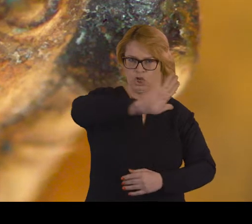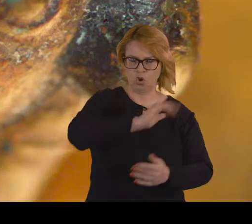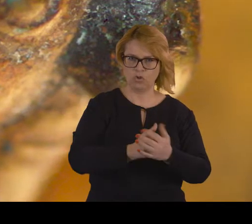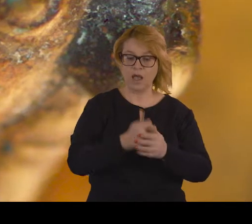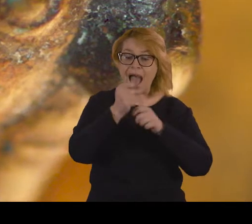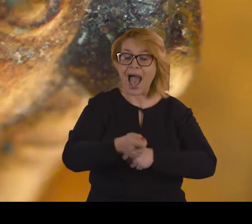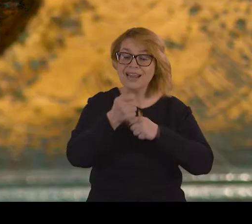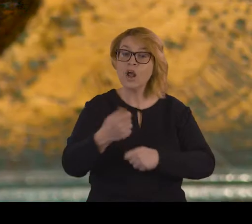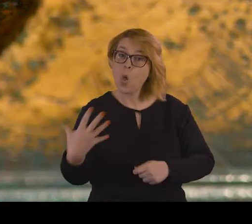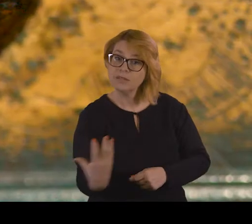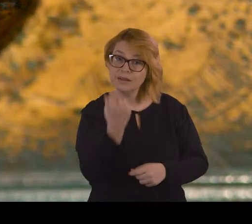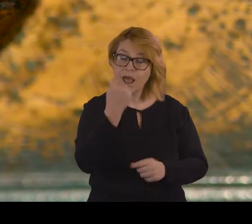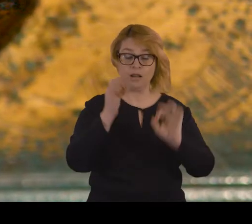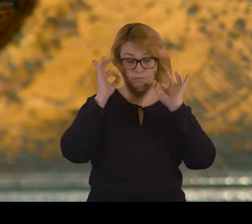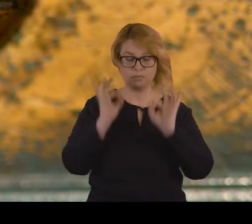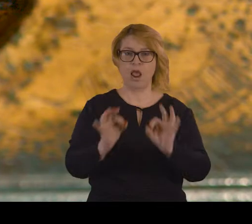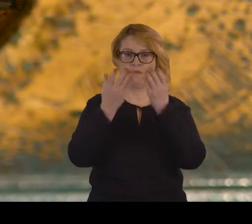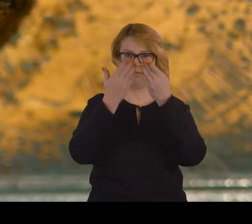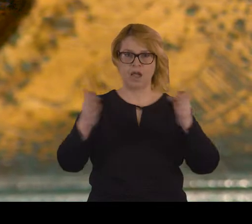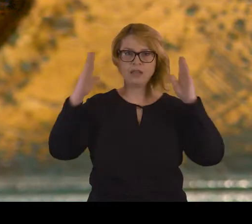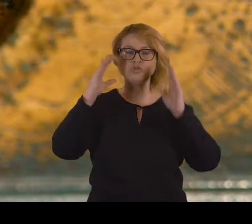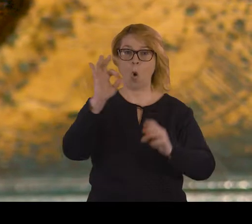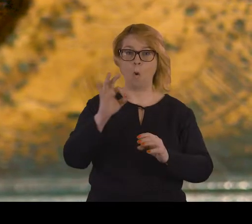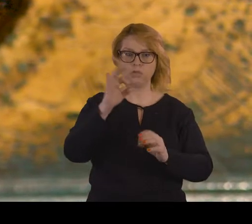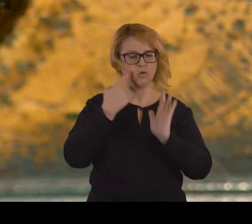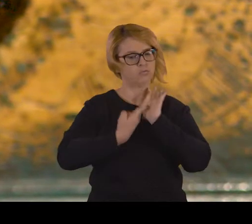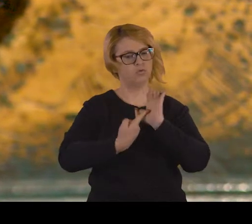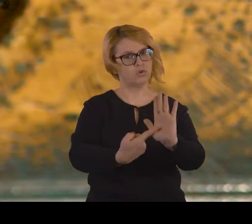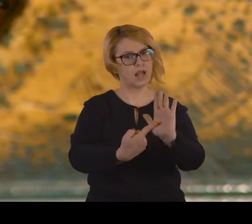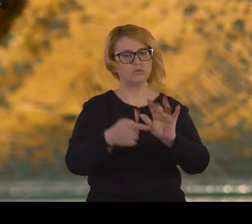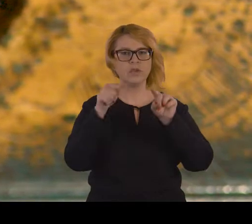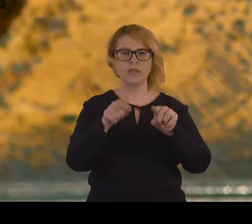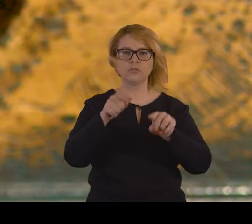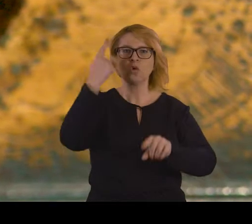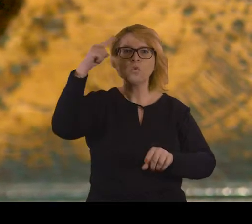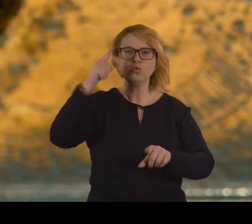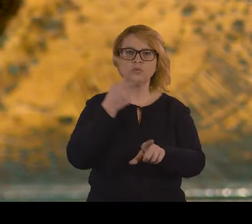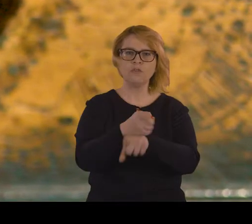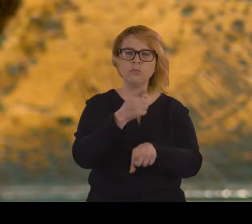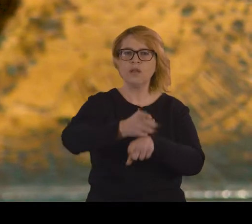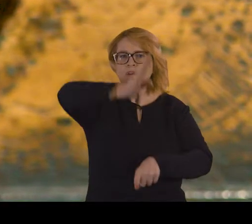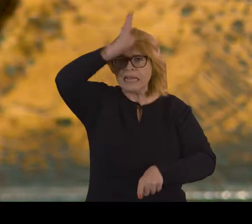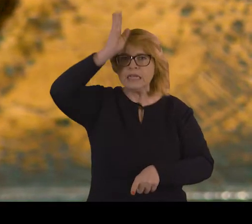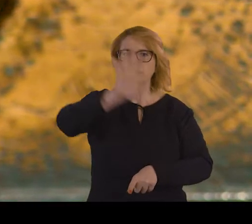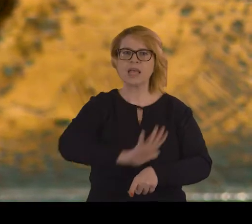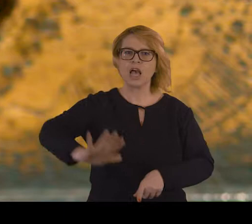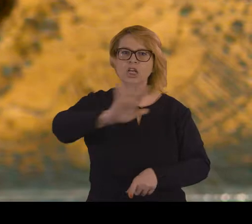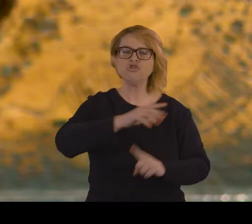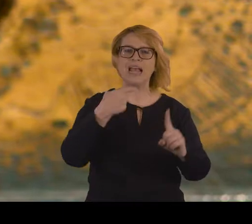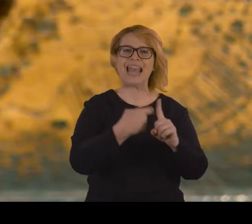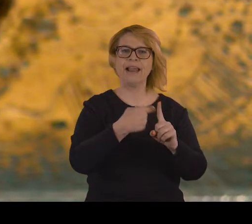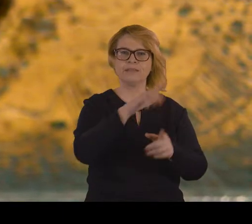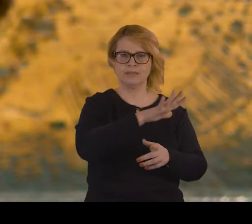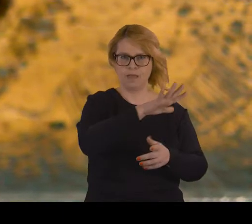Podľa archeologických nálezov práve bratislavské oppidum odzrkadľuje tento kultúrny vplyv Rímskej ríše v keltskom